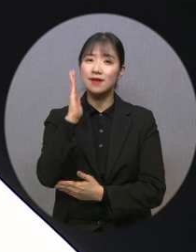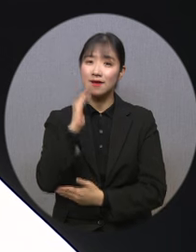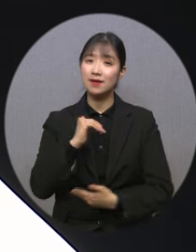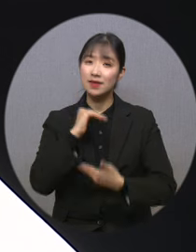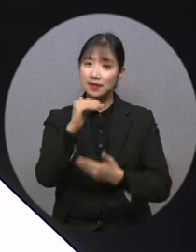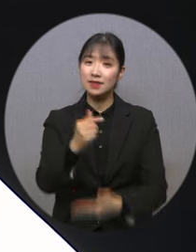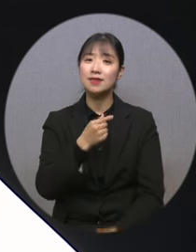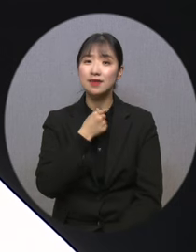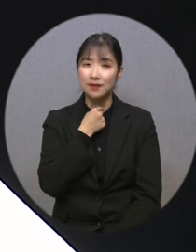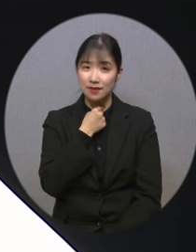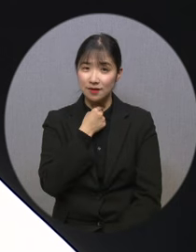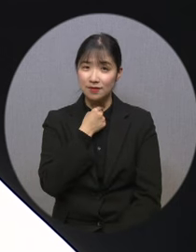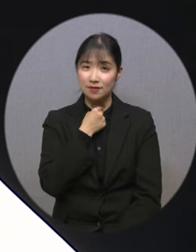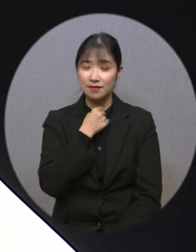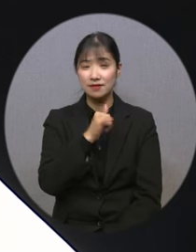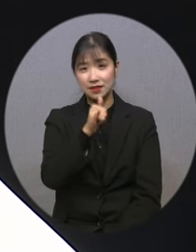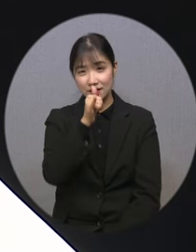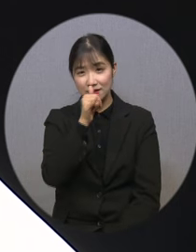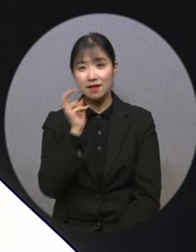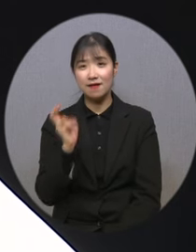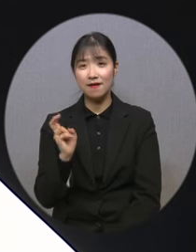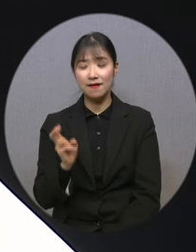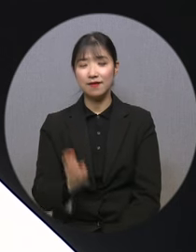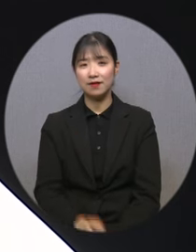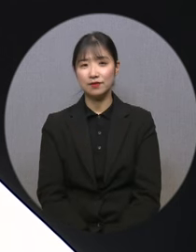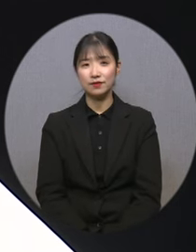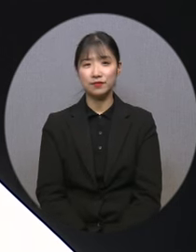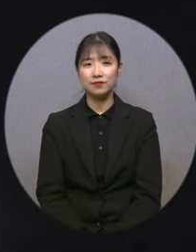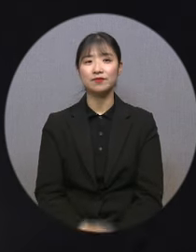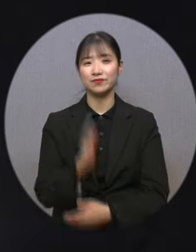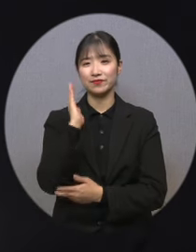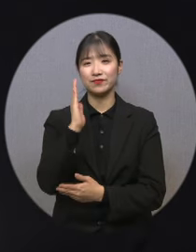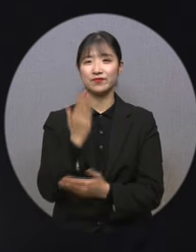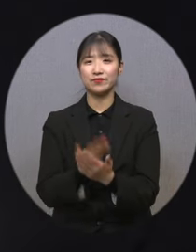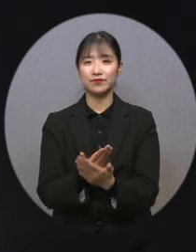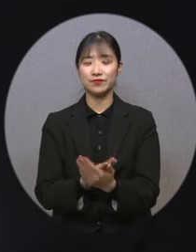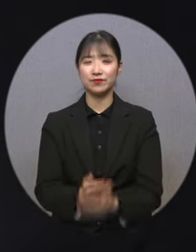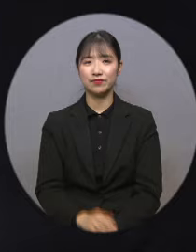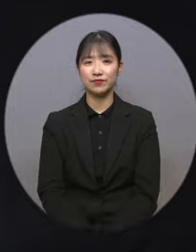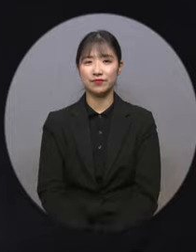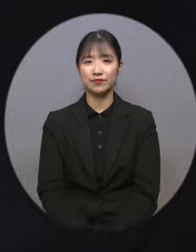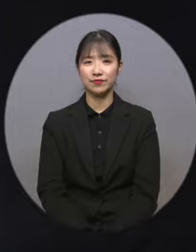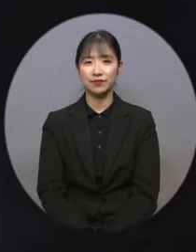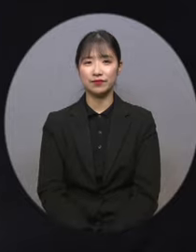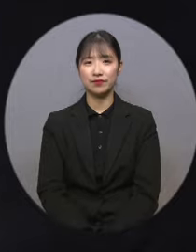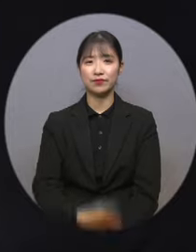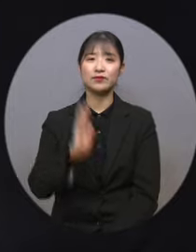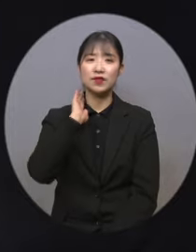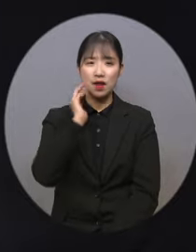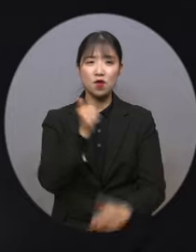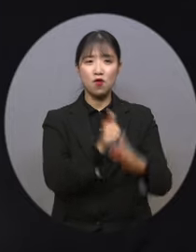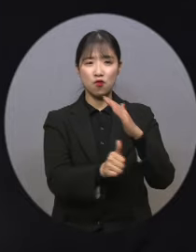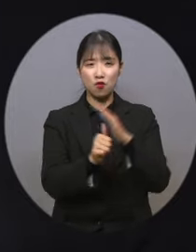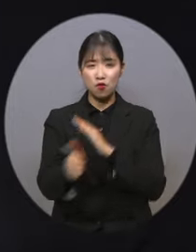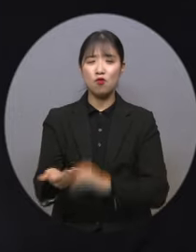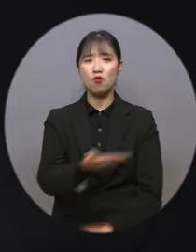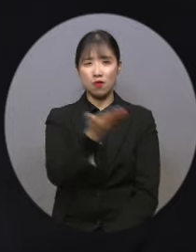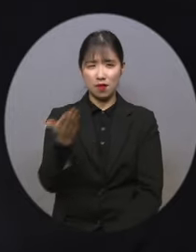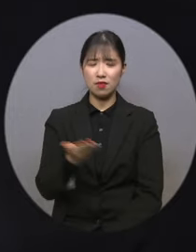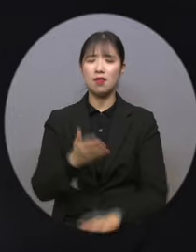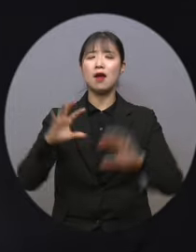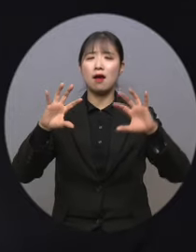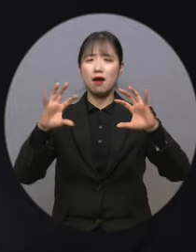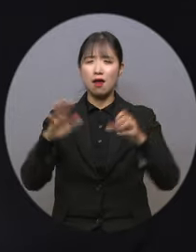싶은 얘기가 좀 많이 있으실 것 같아요 예 한 말씀 주시오 아 대통령 후보들은 다